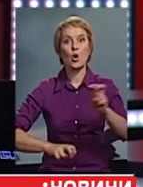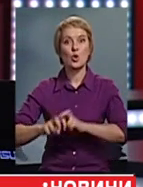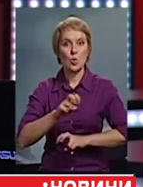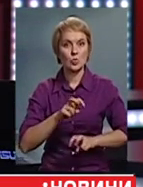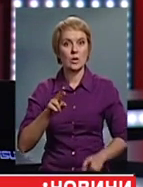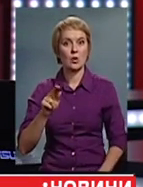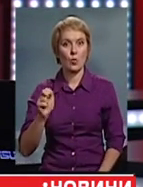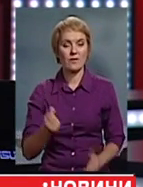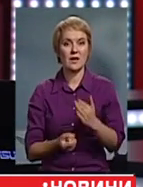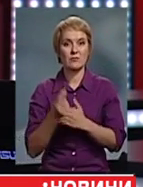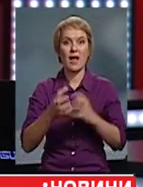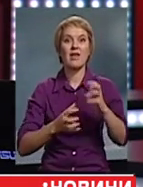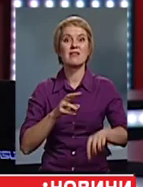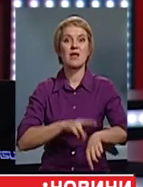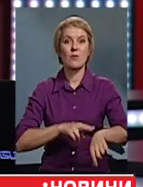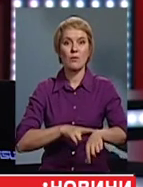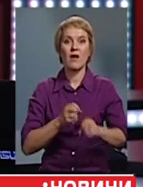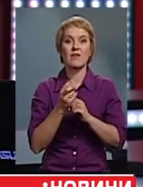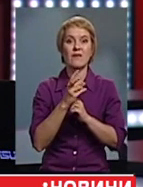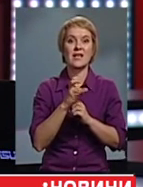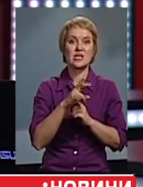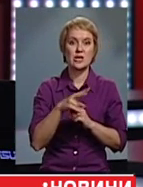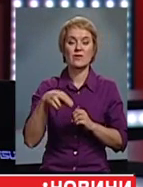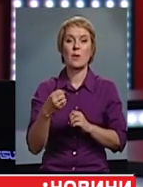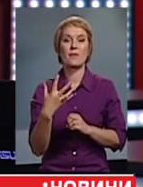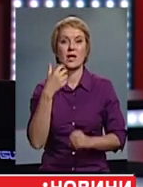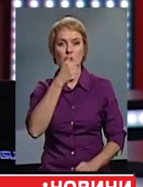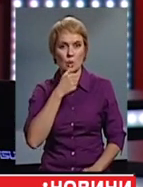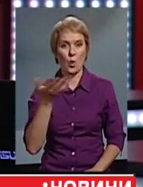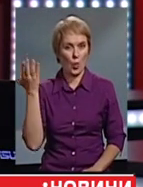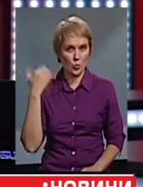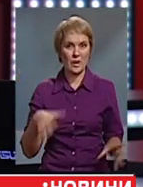сайті Інтерполу 12 січня 2015 року. Тоді разом з